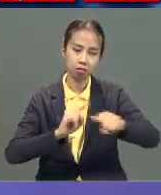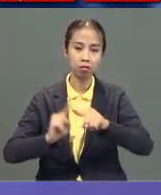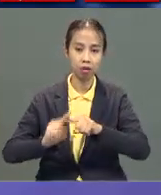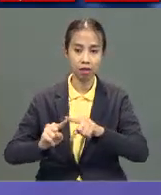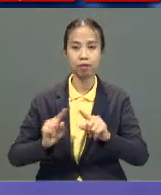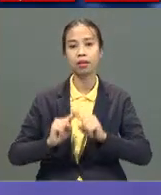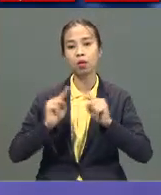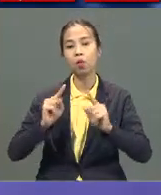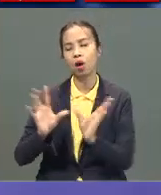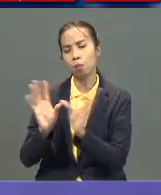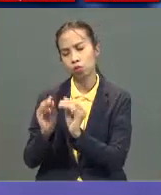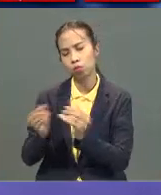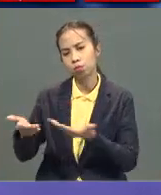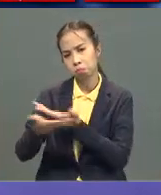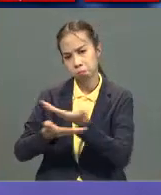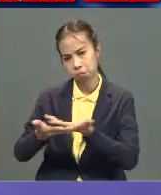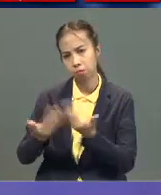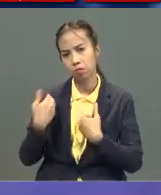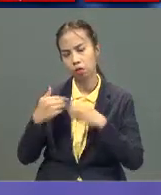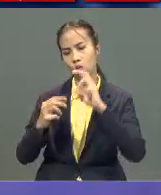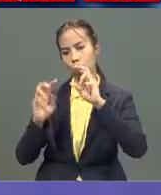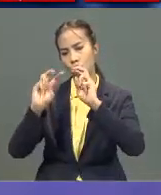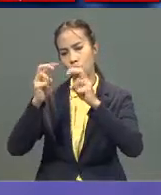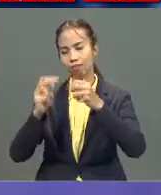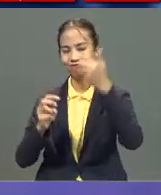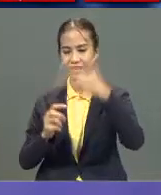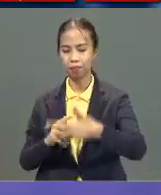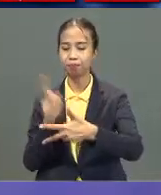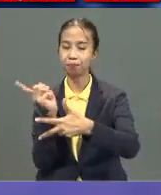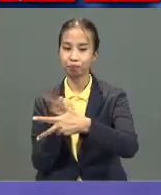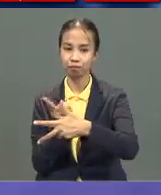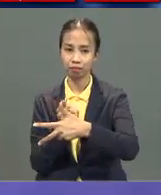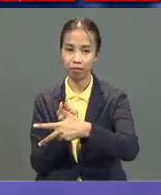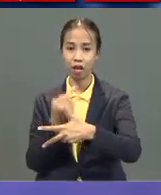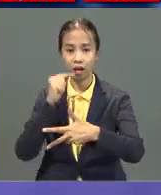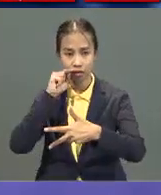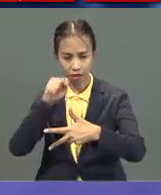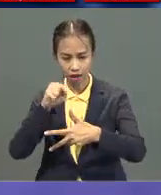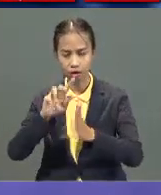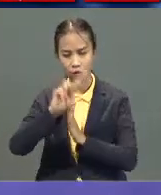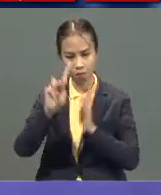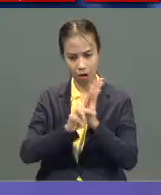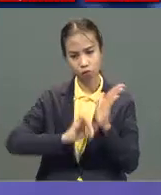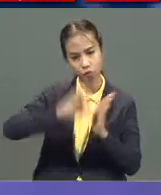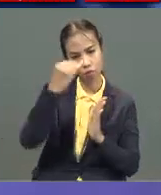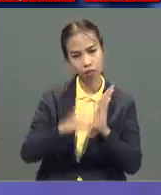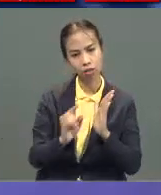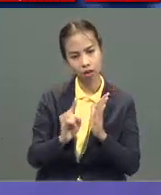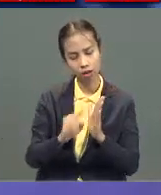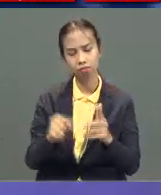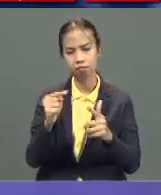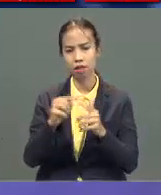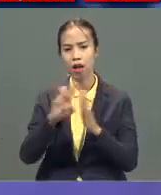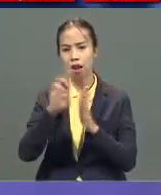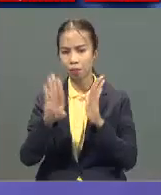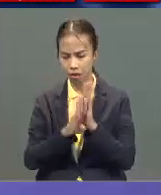นื้อหาที่ประชุมกันก็ยังเน้นใน3ประเด็นหลักๆนะคะก็คือคำสั่งที่ออกมาเนี่ยชอบด้วยกฎหมายหรือไม่เป็นไปตามระเบียบกระบวน